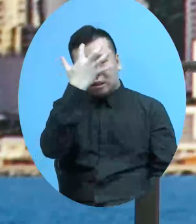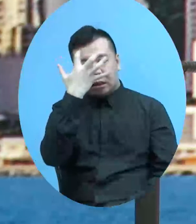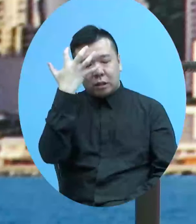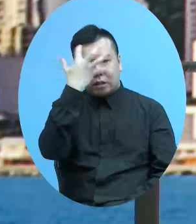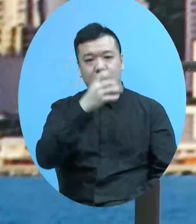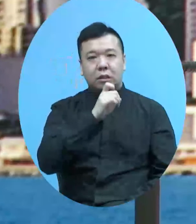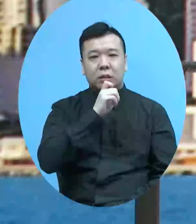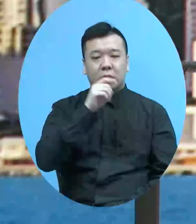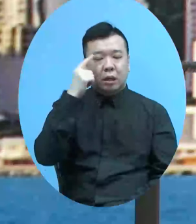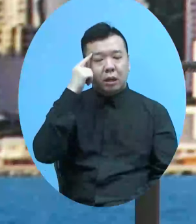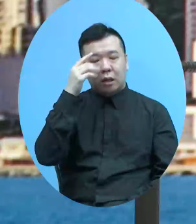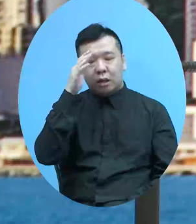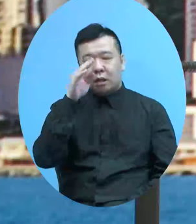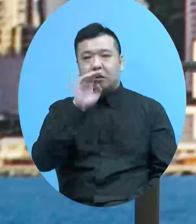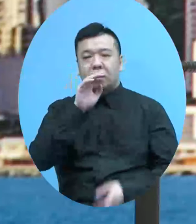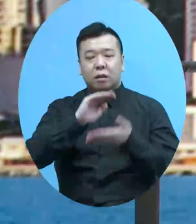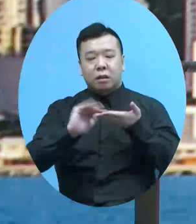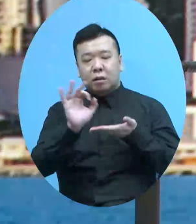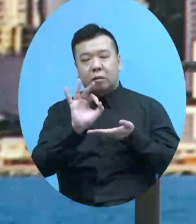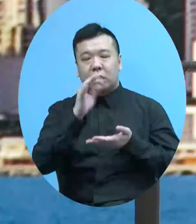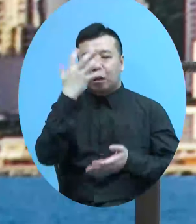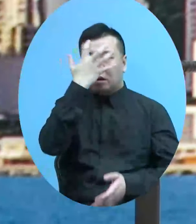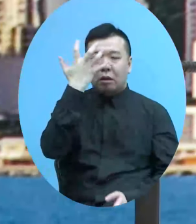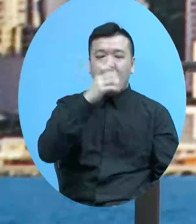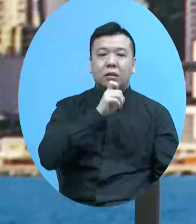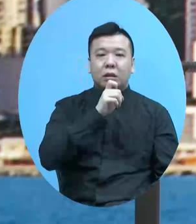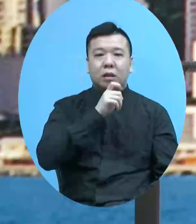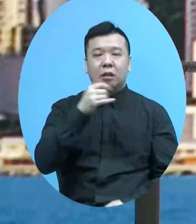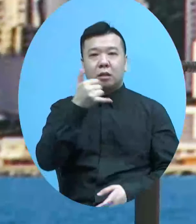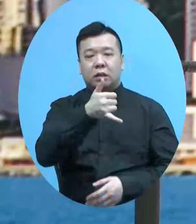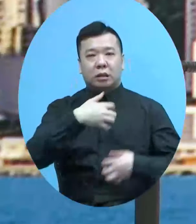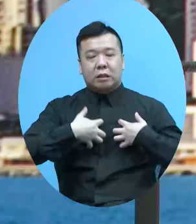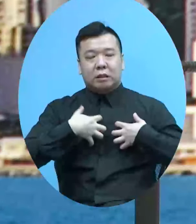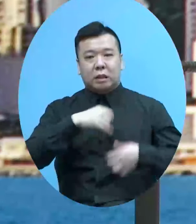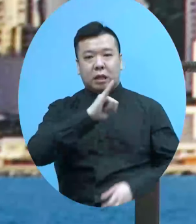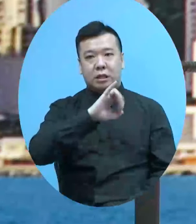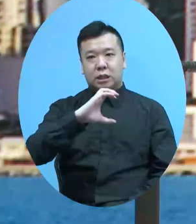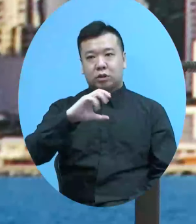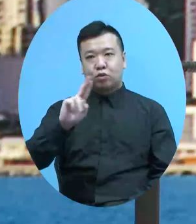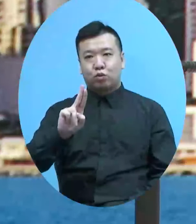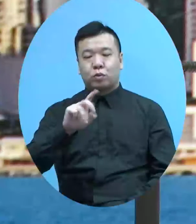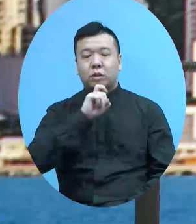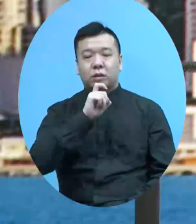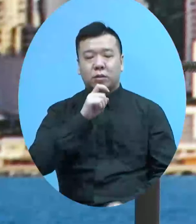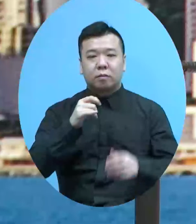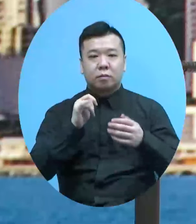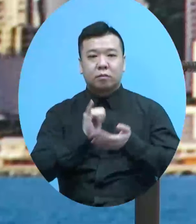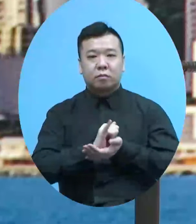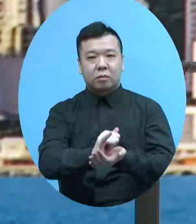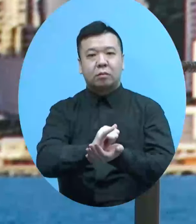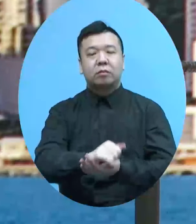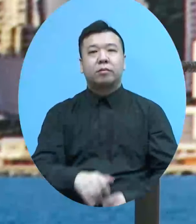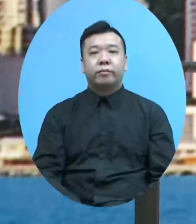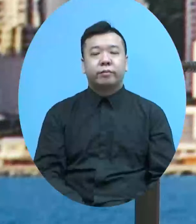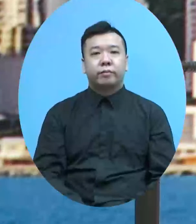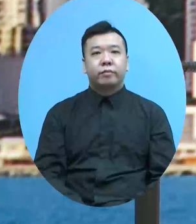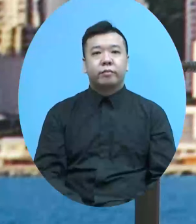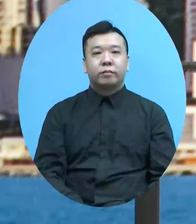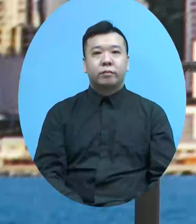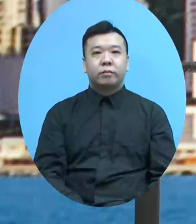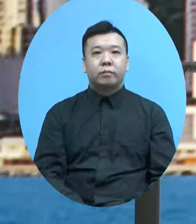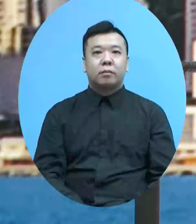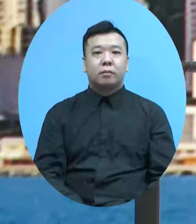神智不清然後就進去了威爾斯的心智治療部她本身就是在